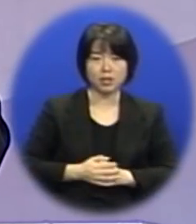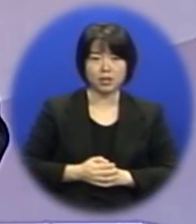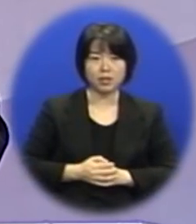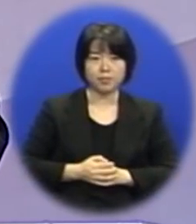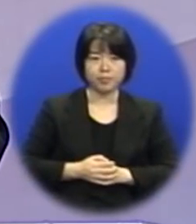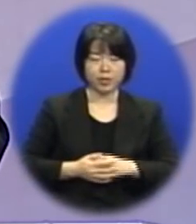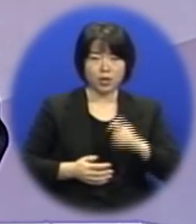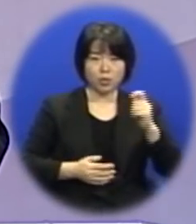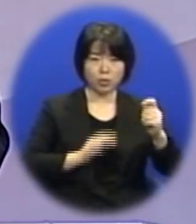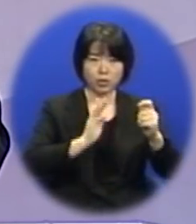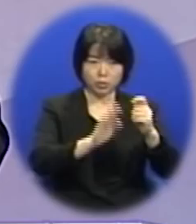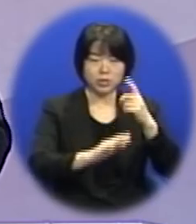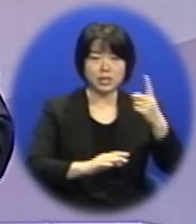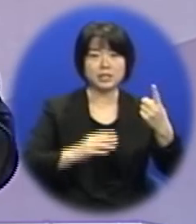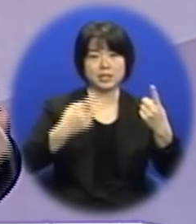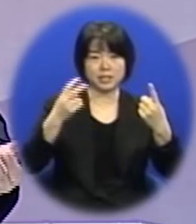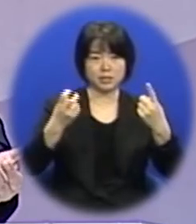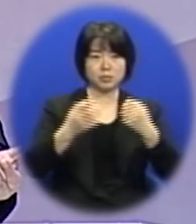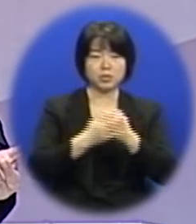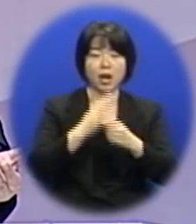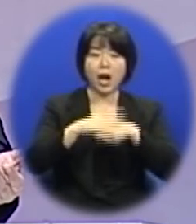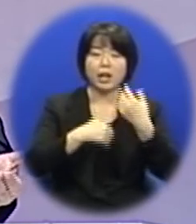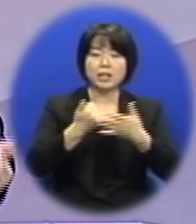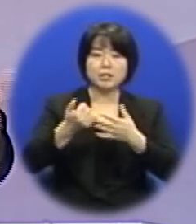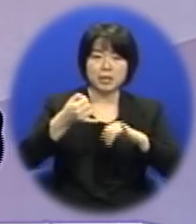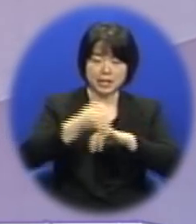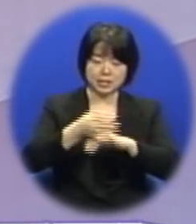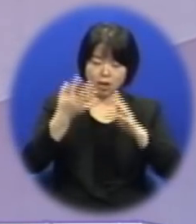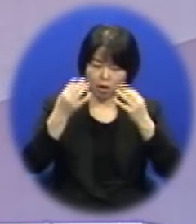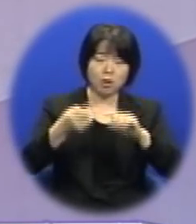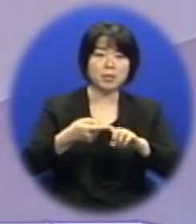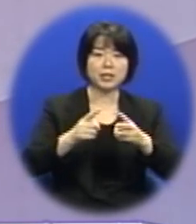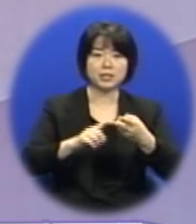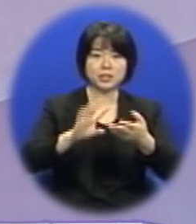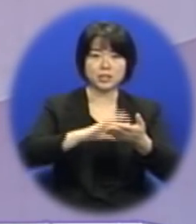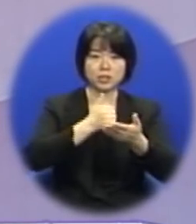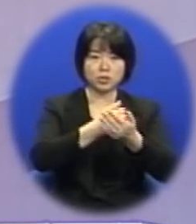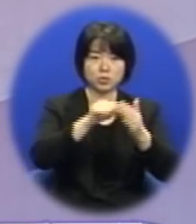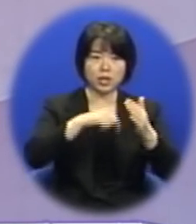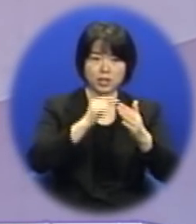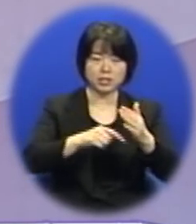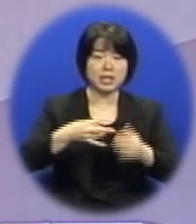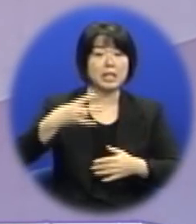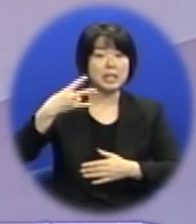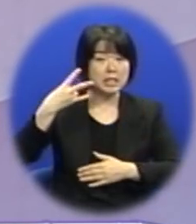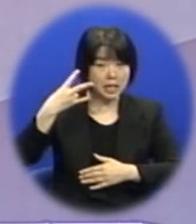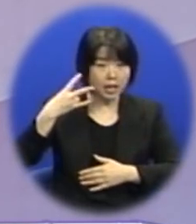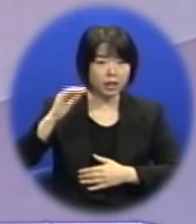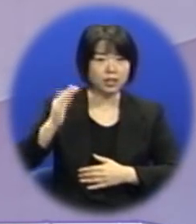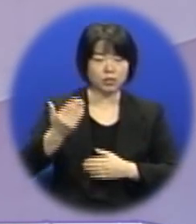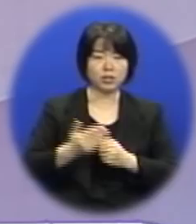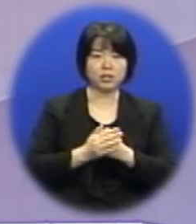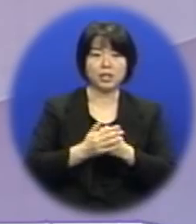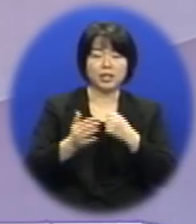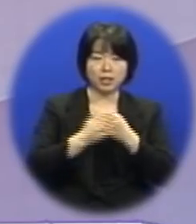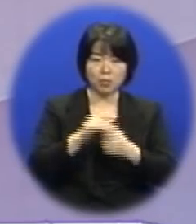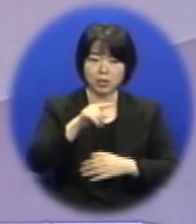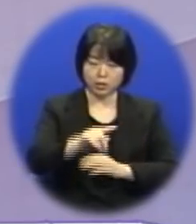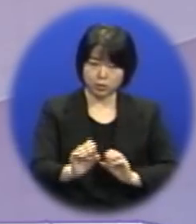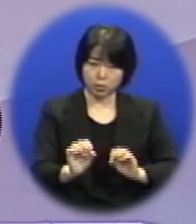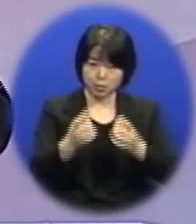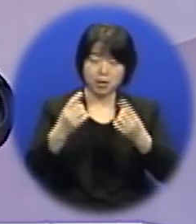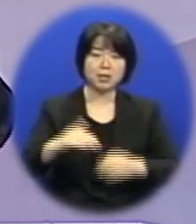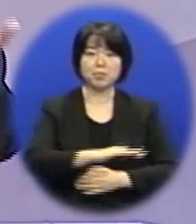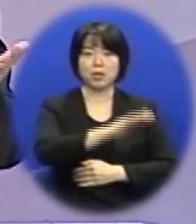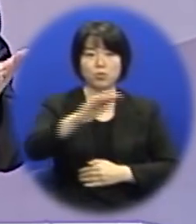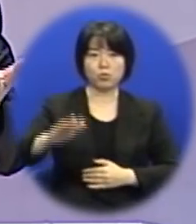20절입니다. 하나님의 약속은 얼마든지 그리스도 안에서 예가 되니 그런즉 그로 말미암아